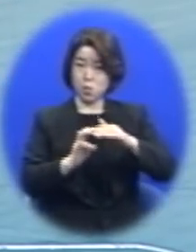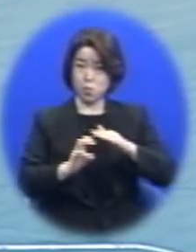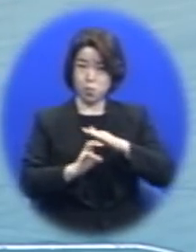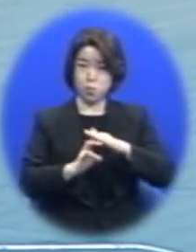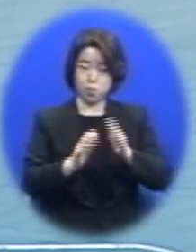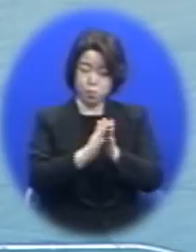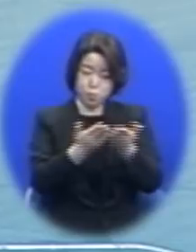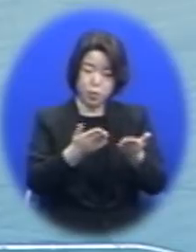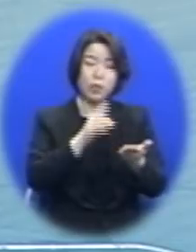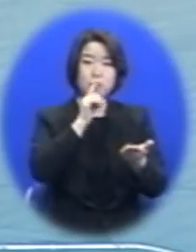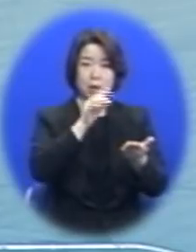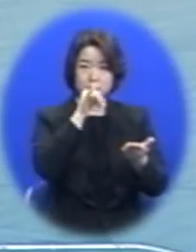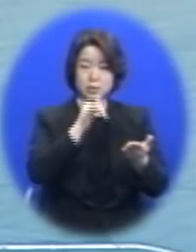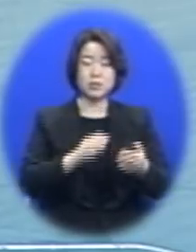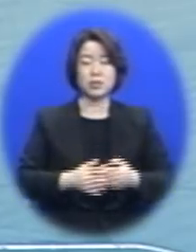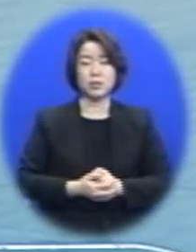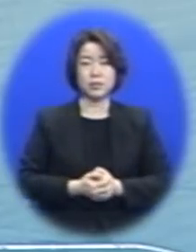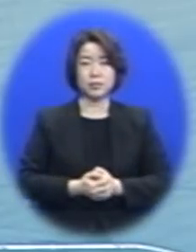있잖아요